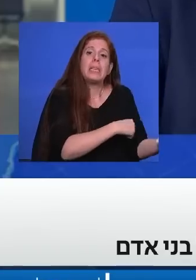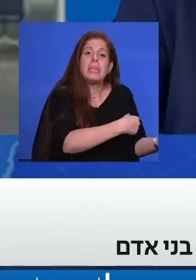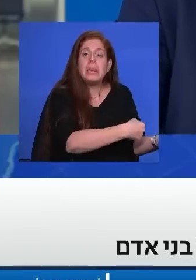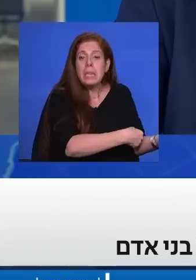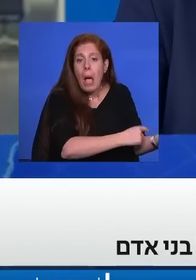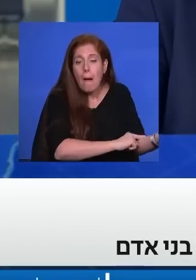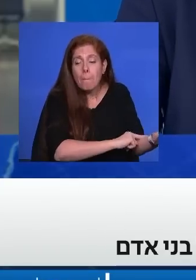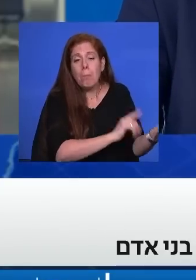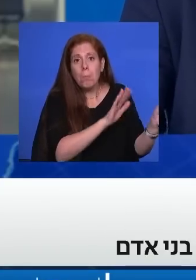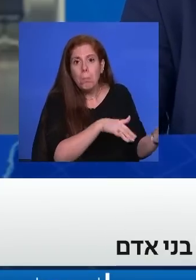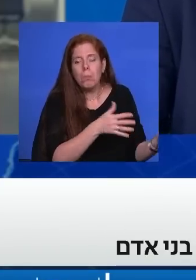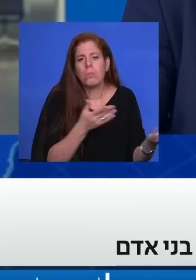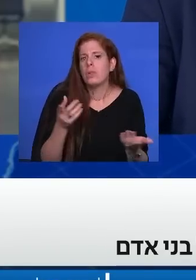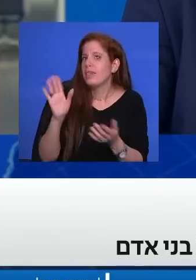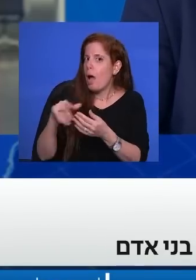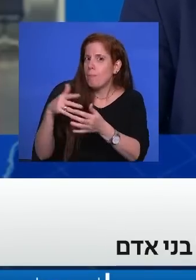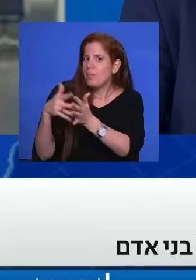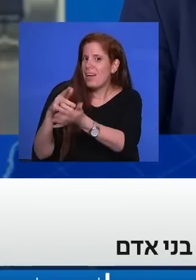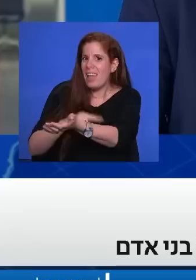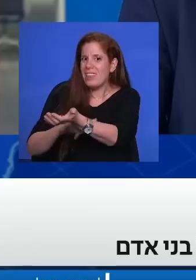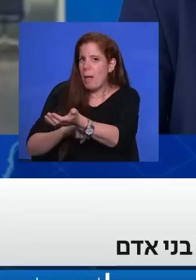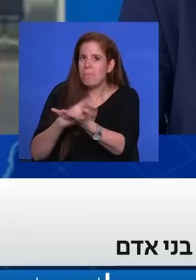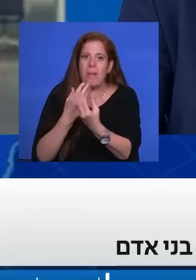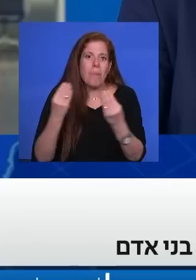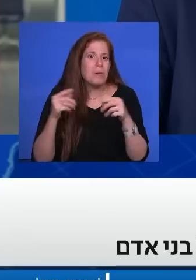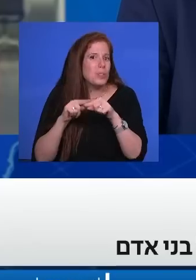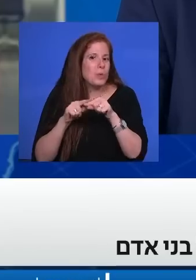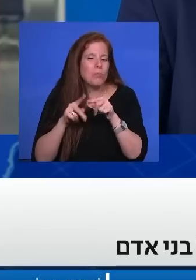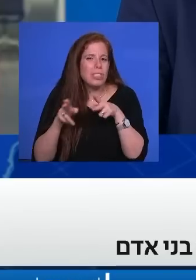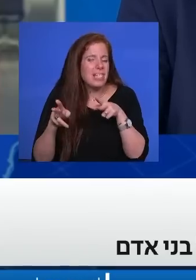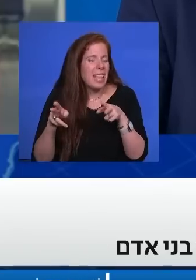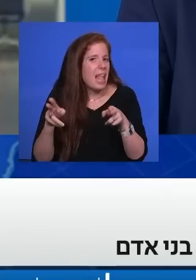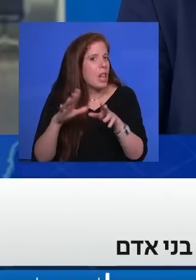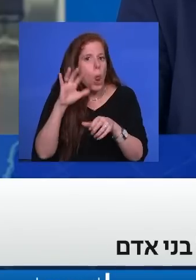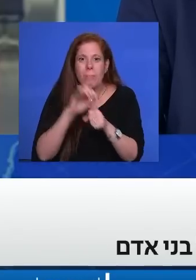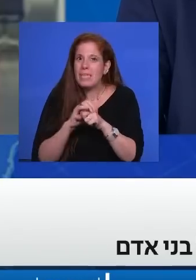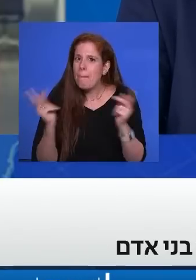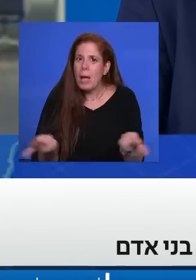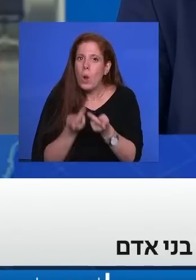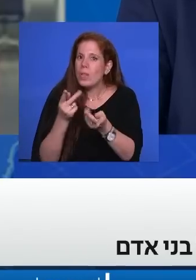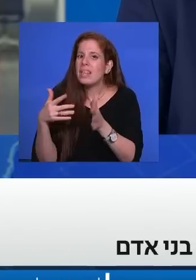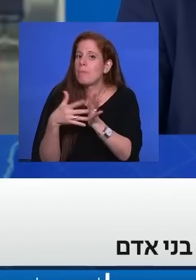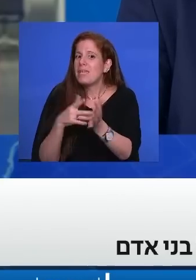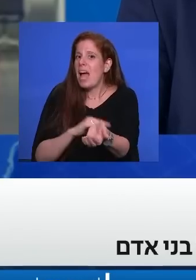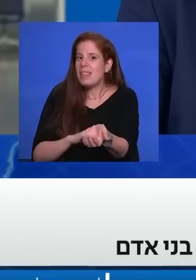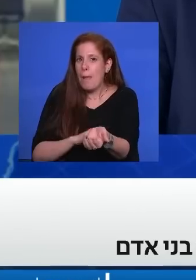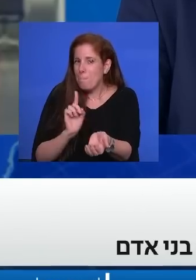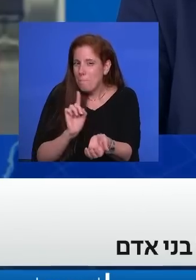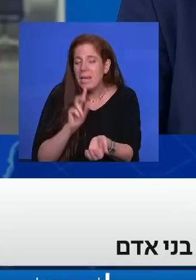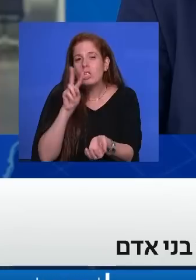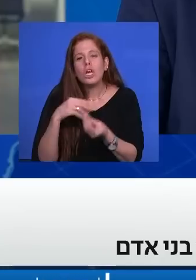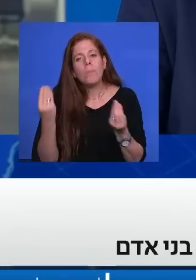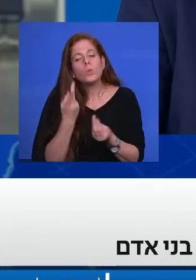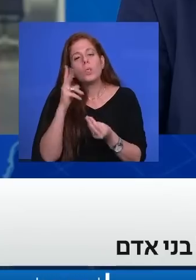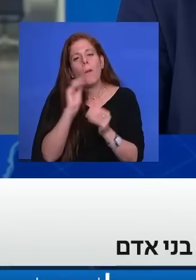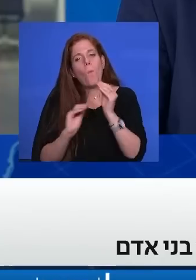אבל... גם בדיקת דם להרבה סוגים של סרטן, אתה לא מזהה כל כך בקלות על ידי בדיקת דם. כלומר, יש כאן משהו הרבה יותר מורכב,